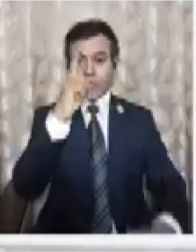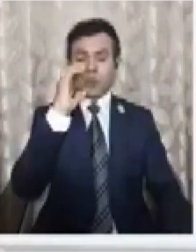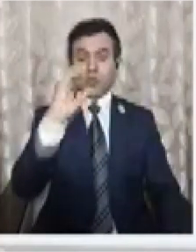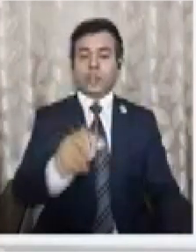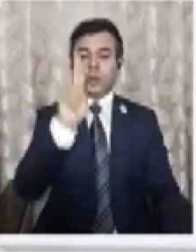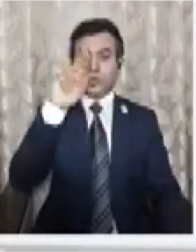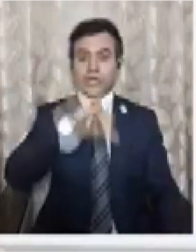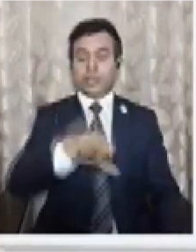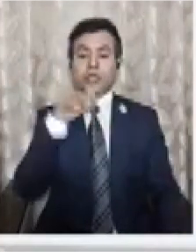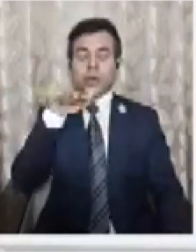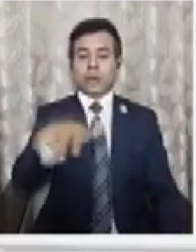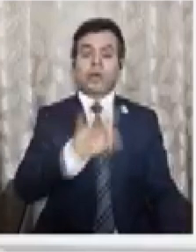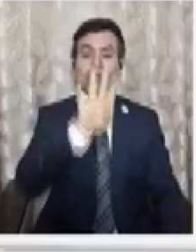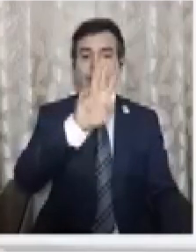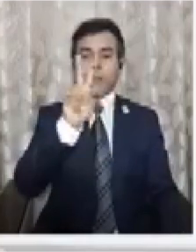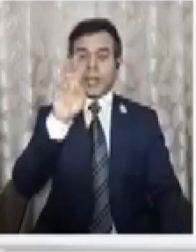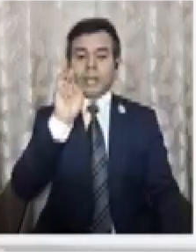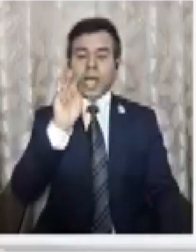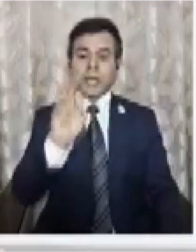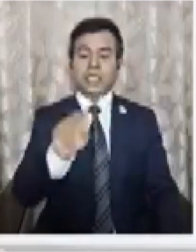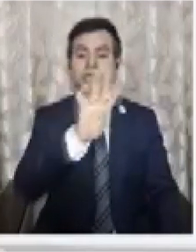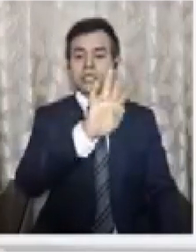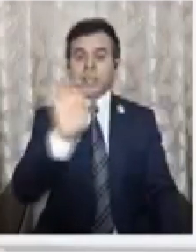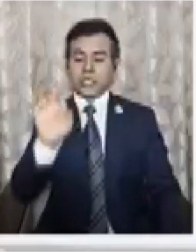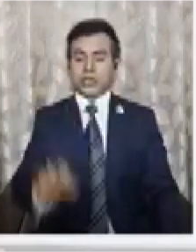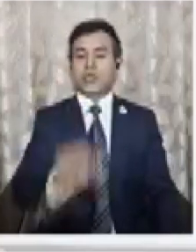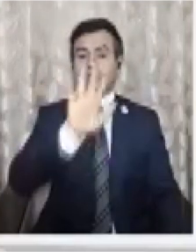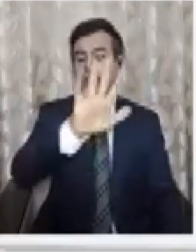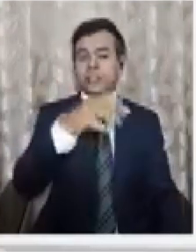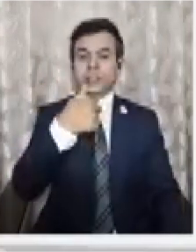1,72,445টি এবং এ পর্যন্ত ফোন কল গ্রহণ করা হয়েছে